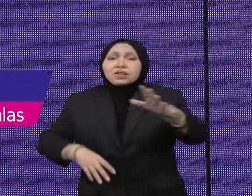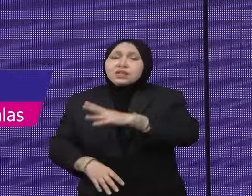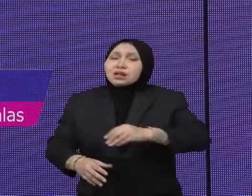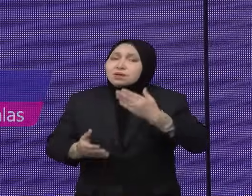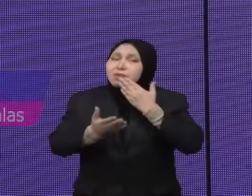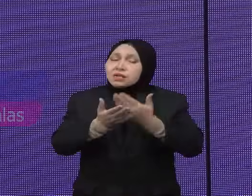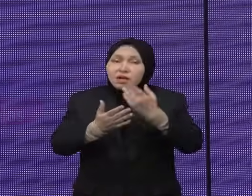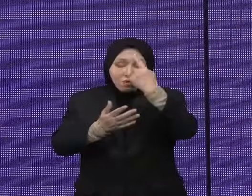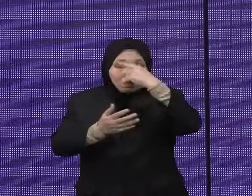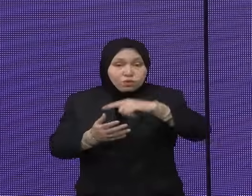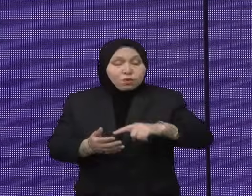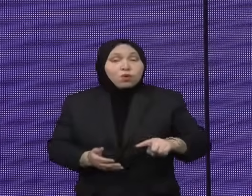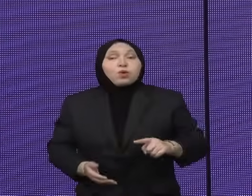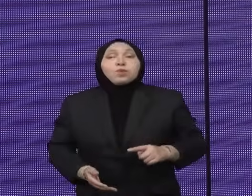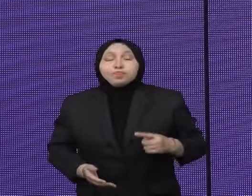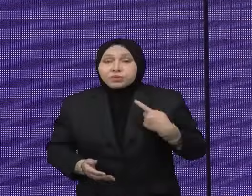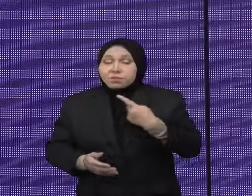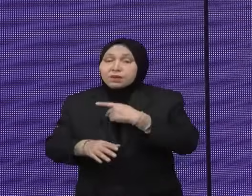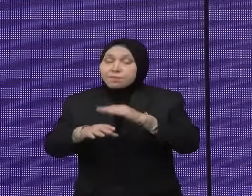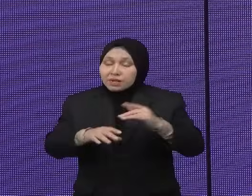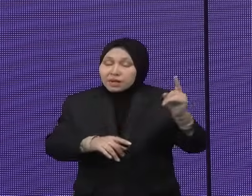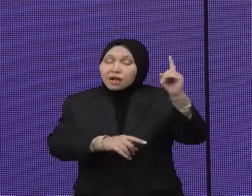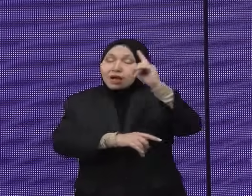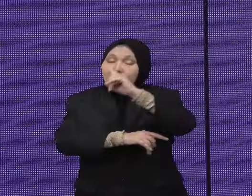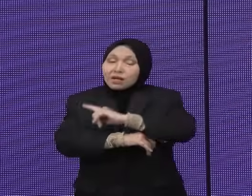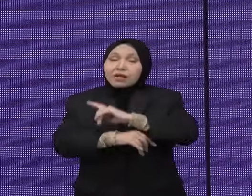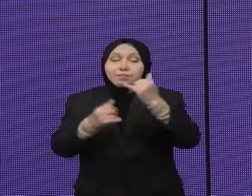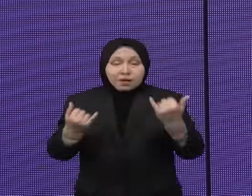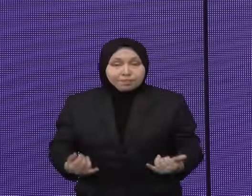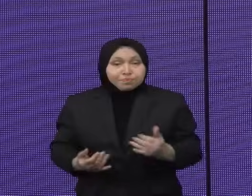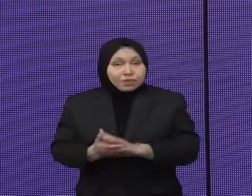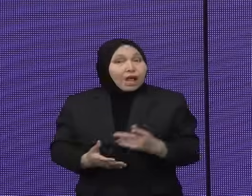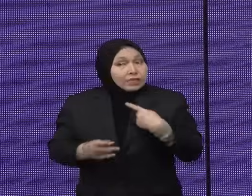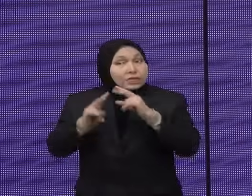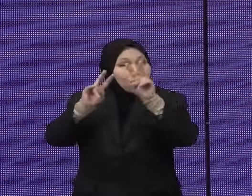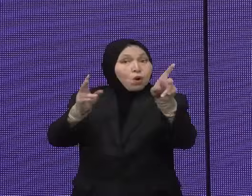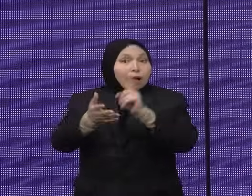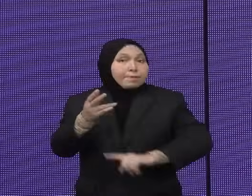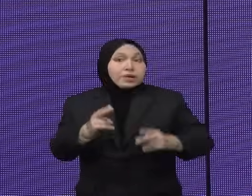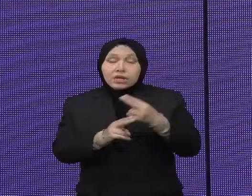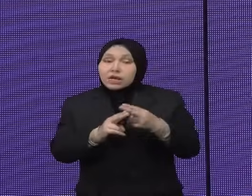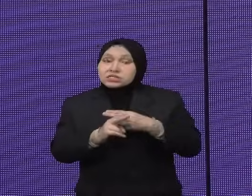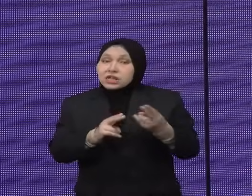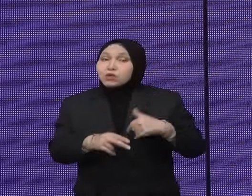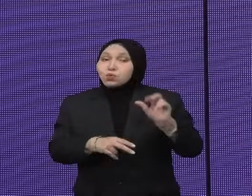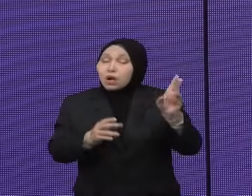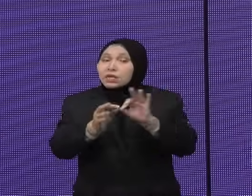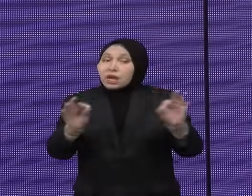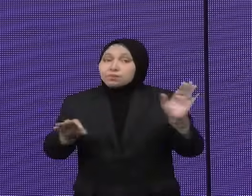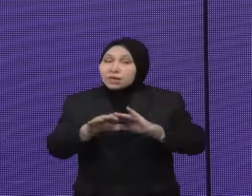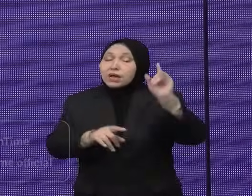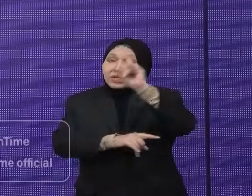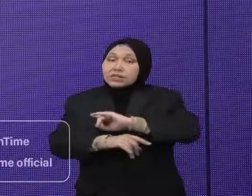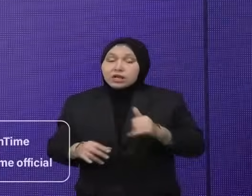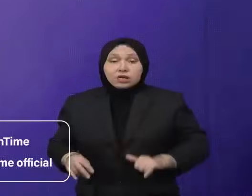ma'allamtana innaka antal alimul hakim. Rabbi zidni ilma. Kita saksikan apakah ringkasan bagi dua ayat pada hari